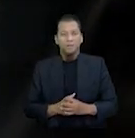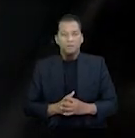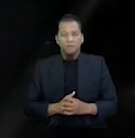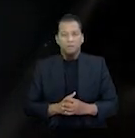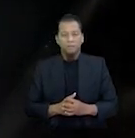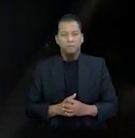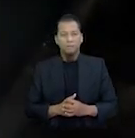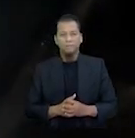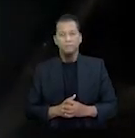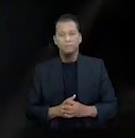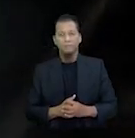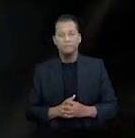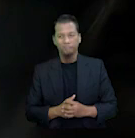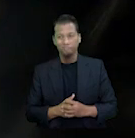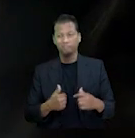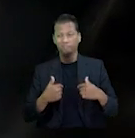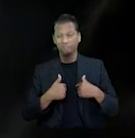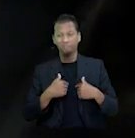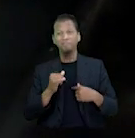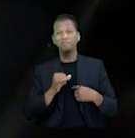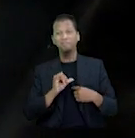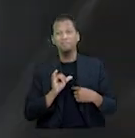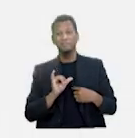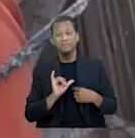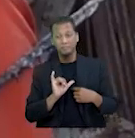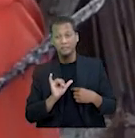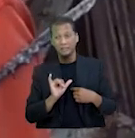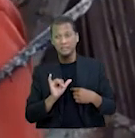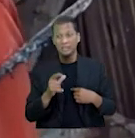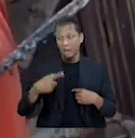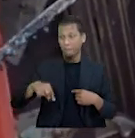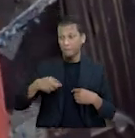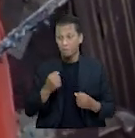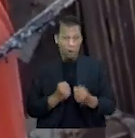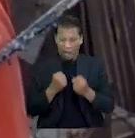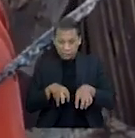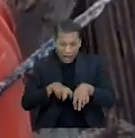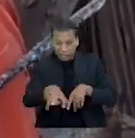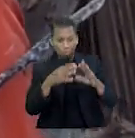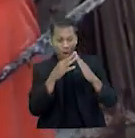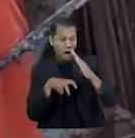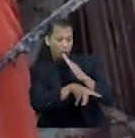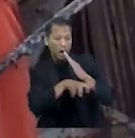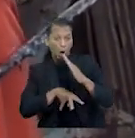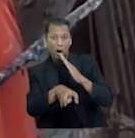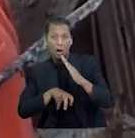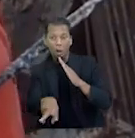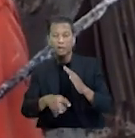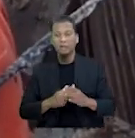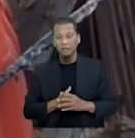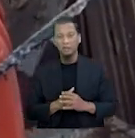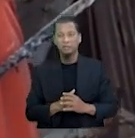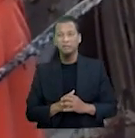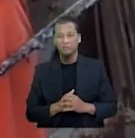bisa menyelamatkan hidup sama keluarga, lari keluar. Sebelum api ya, udah kabut, udah pergi. Cuma kan karena orang tua